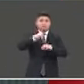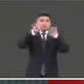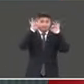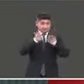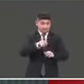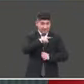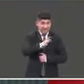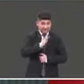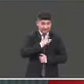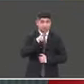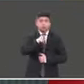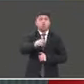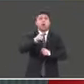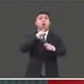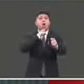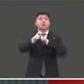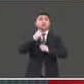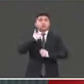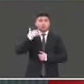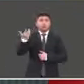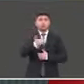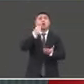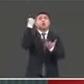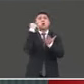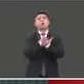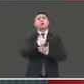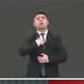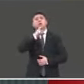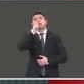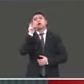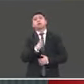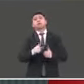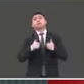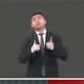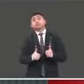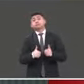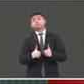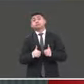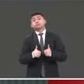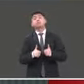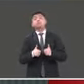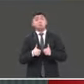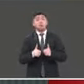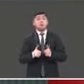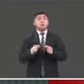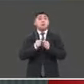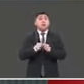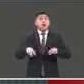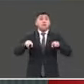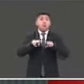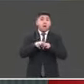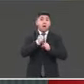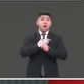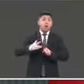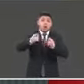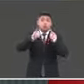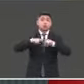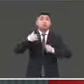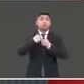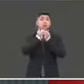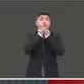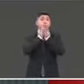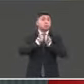başlamasıyla bu anlaşmayı onaylama kararı aldık Birleşmiş Milletler genel Kurulu'nda